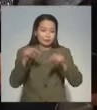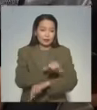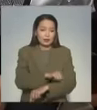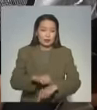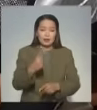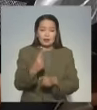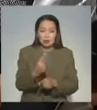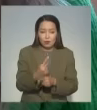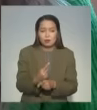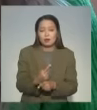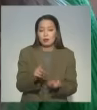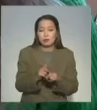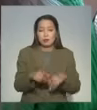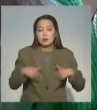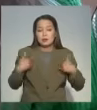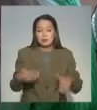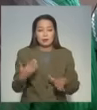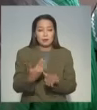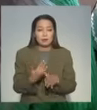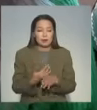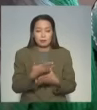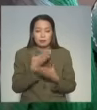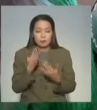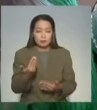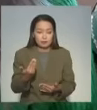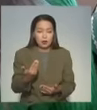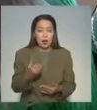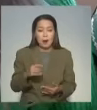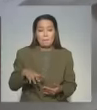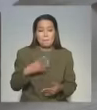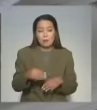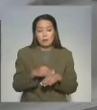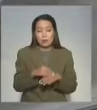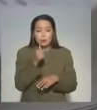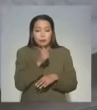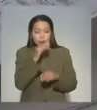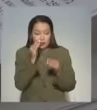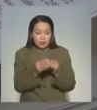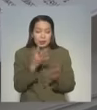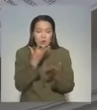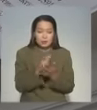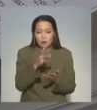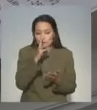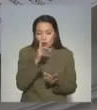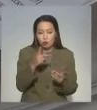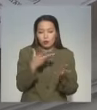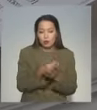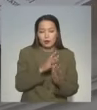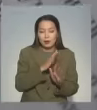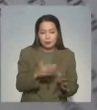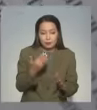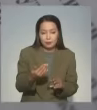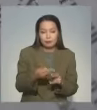страны закрыт, но это не помогает. Бывший супруг скрывает свои доходы, чтобы платить ребенку меньше. И работодатель идет